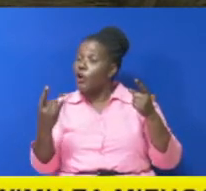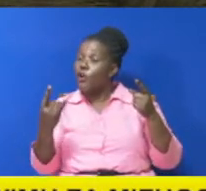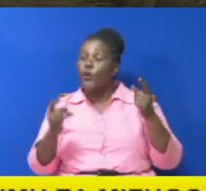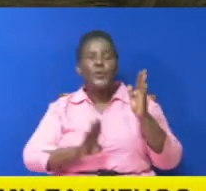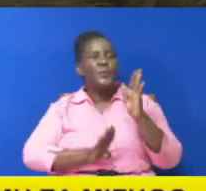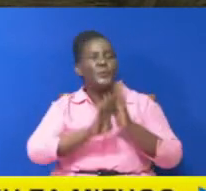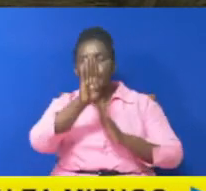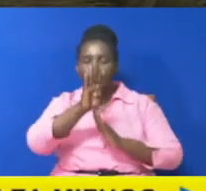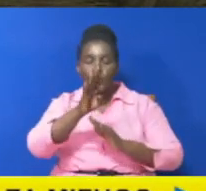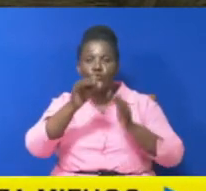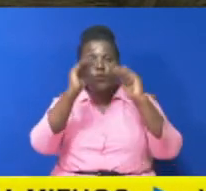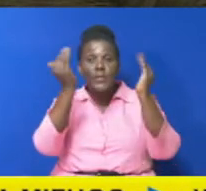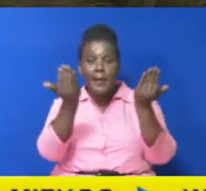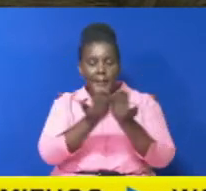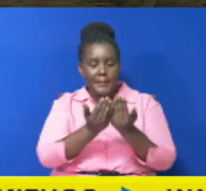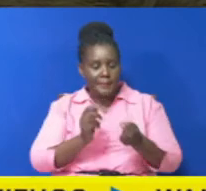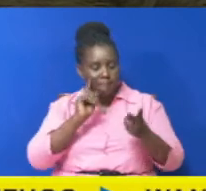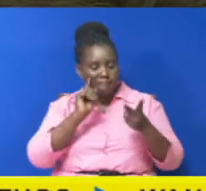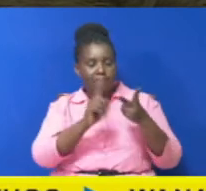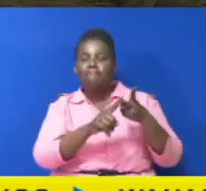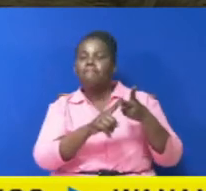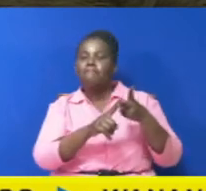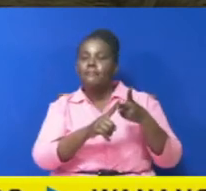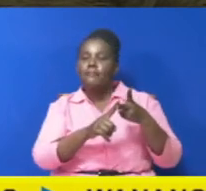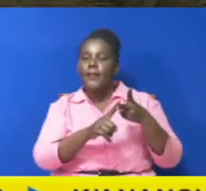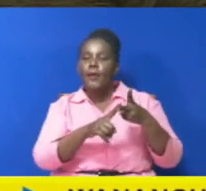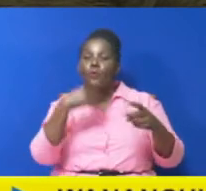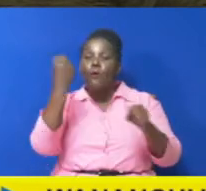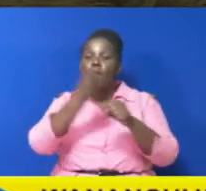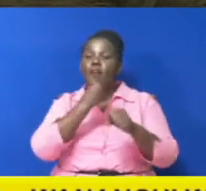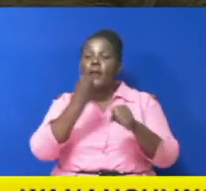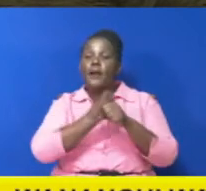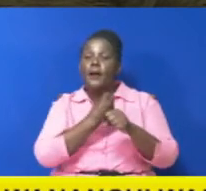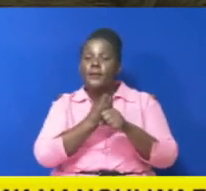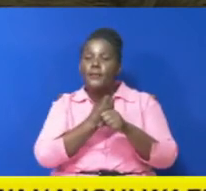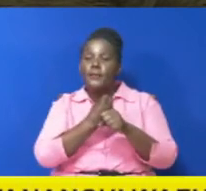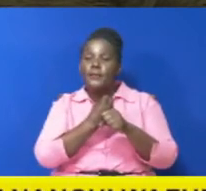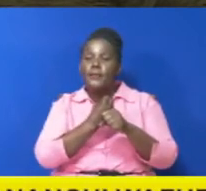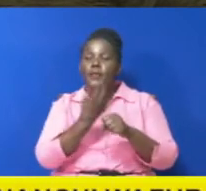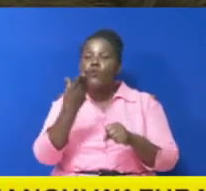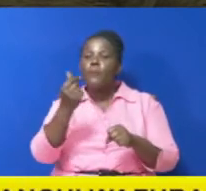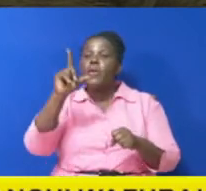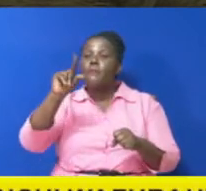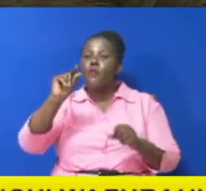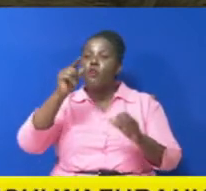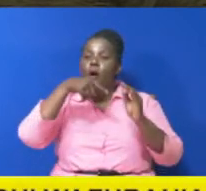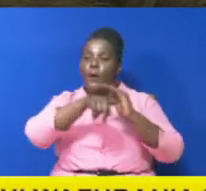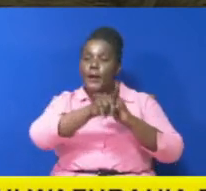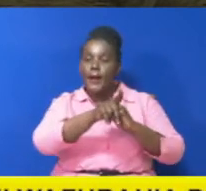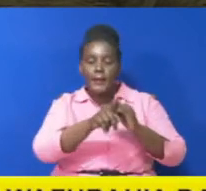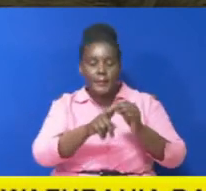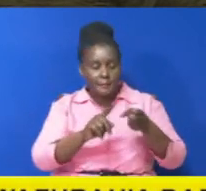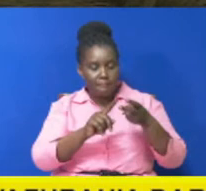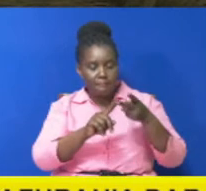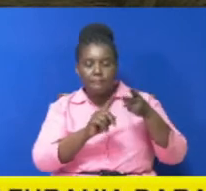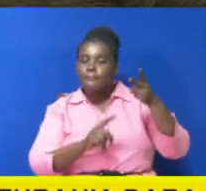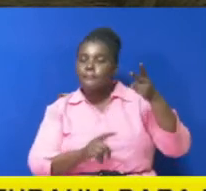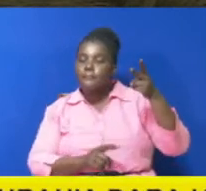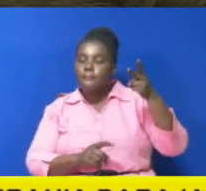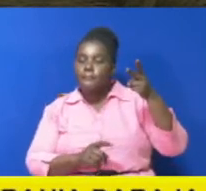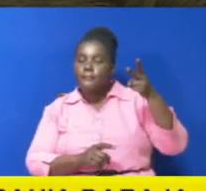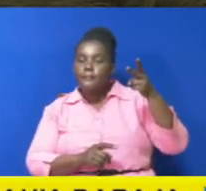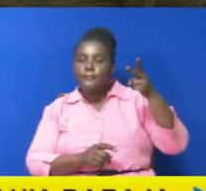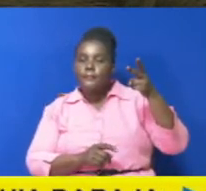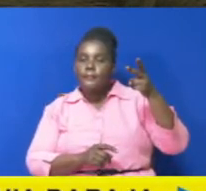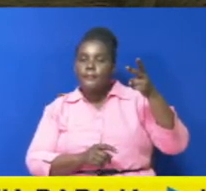nguvu kazi ambayo sio ya gharama, yani cheap labor. Lakini pia tunaona kuwa